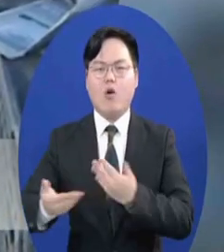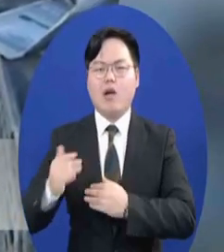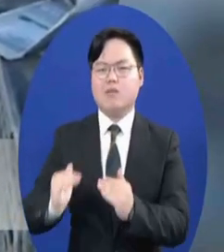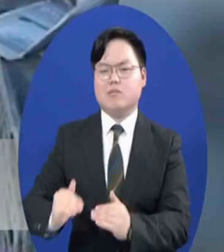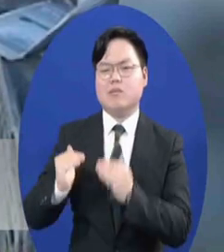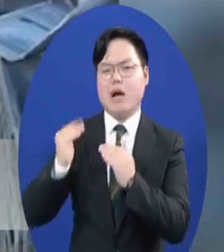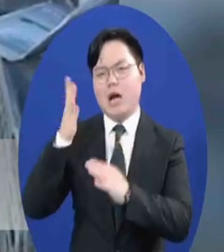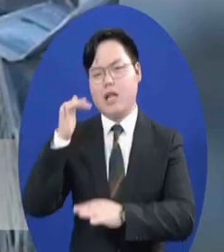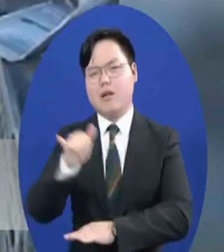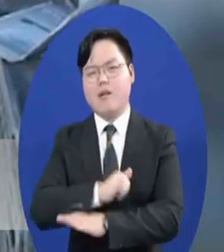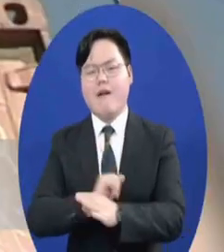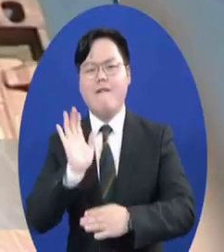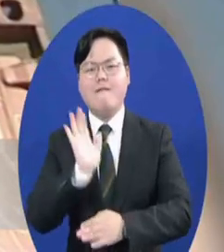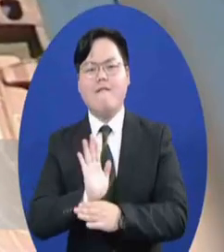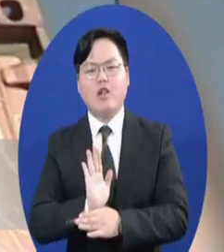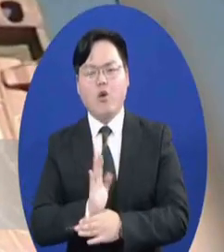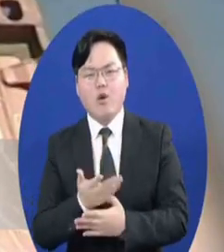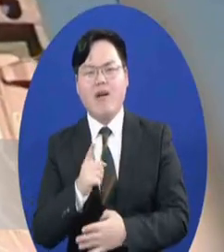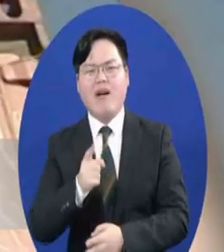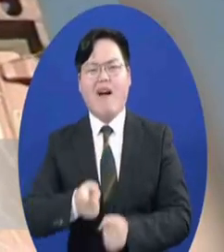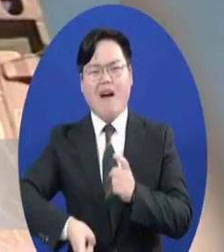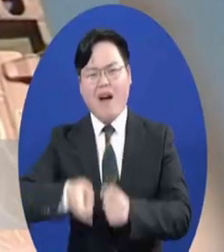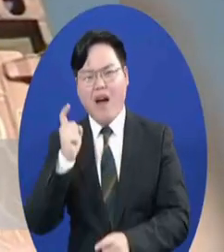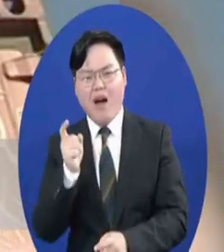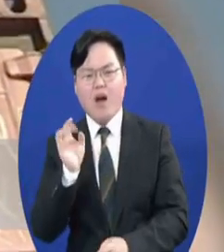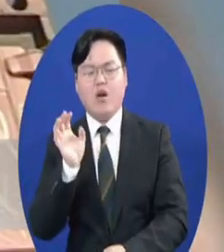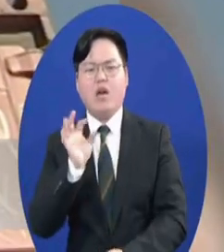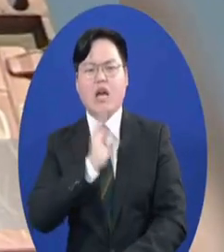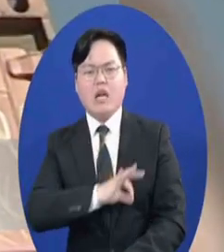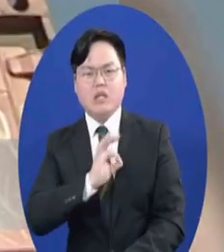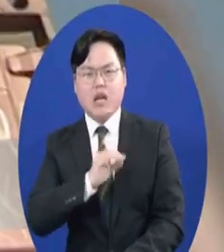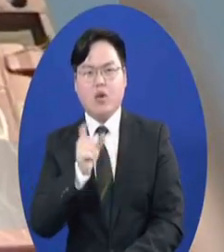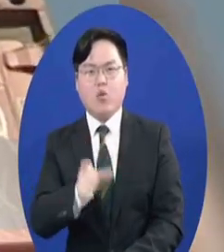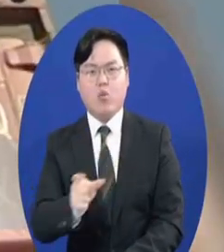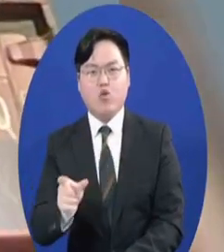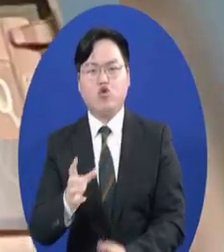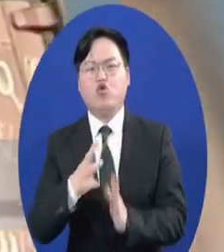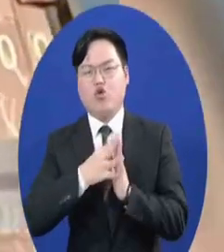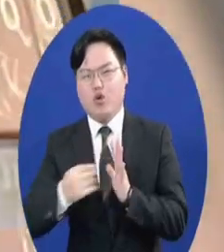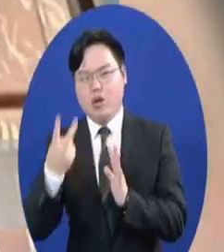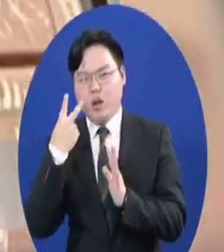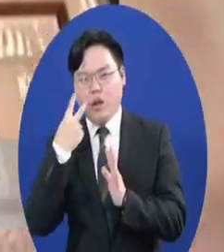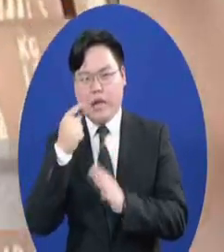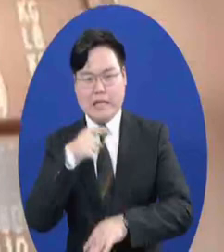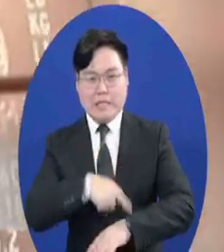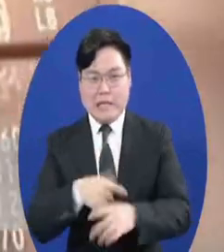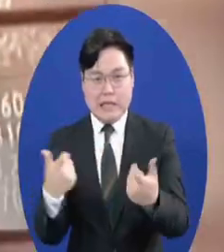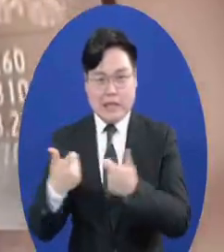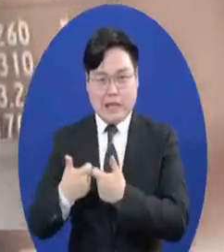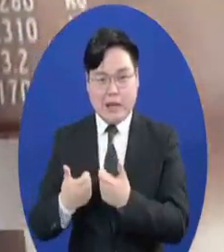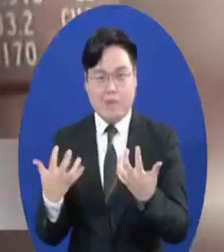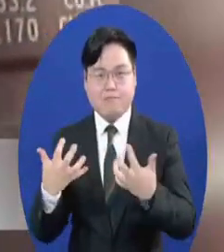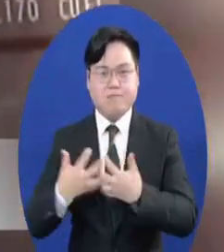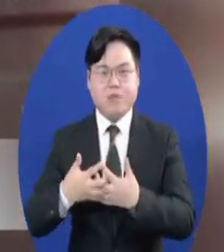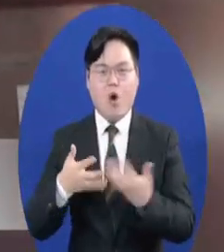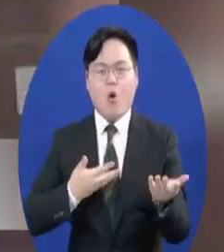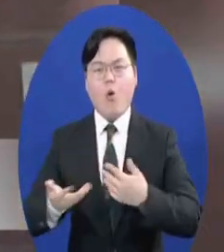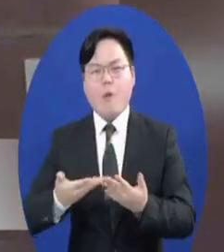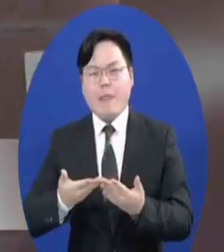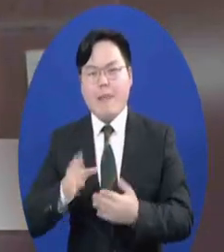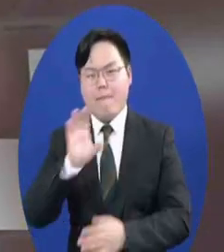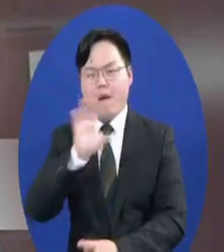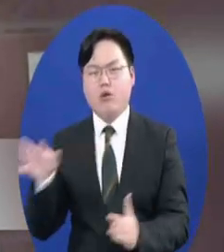өсөлт, гадаад худалдаа, валютын ханш, цаашлаад эцсийн хэрэглэгчийн худалдаа бол хүртэл нөлөөлдөг. Тиймээс цаг үеийн шаардлагад нийцсэн худалдааны салбарыг